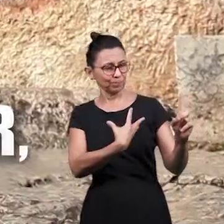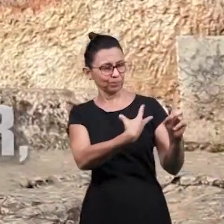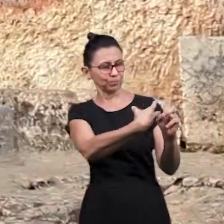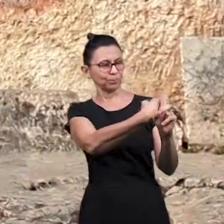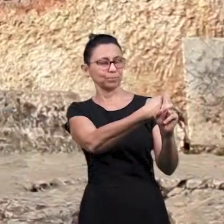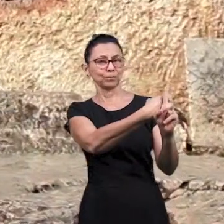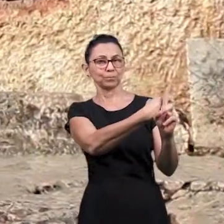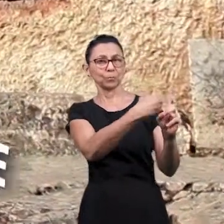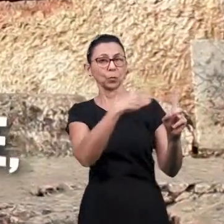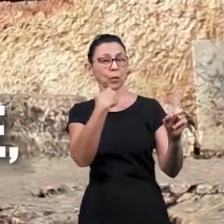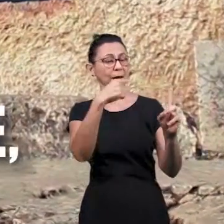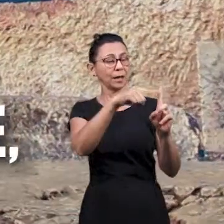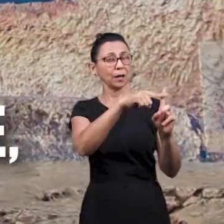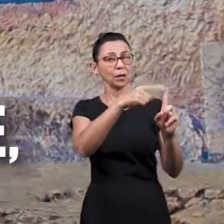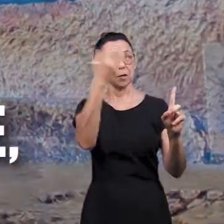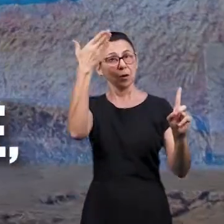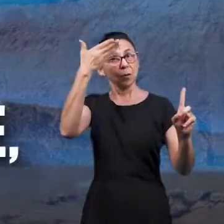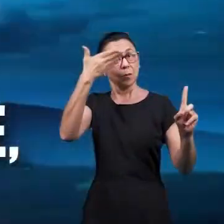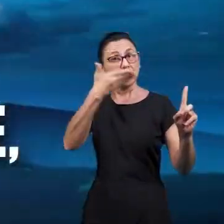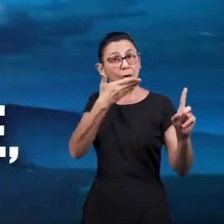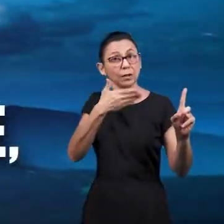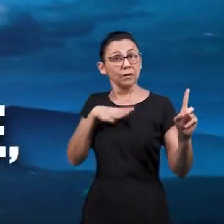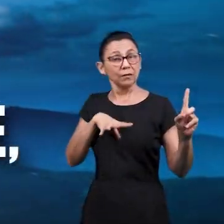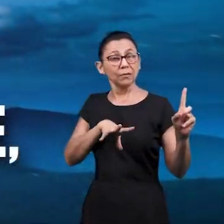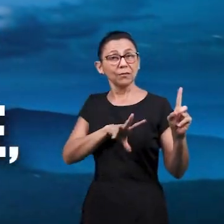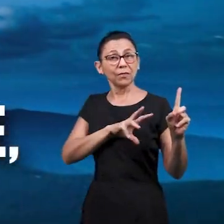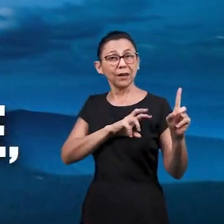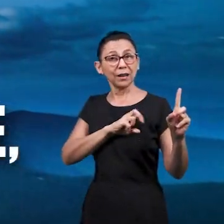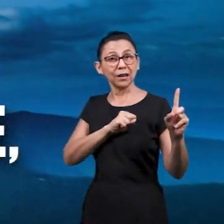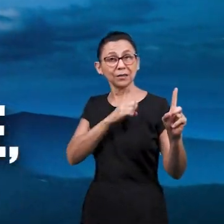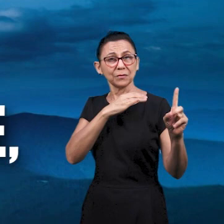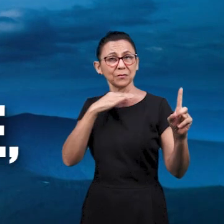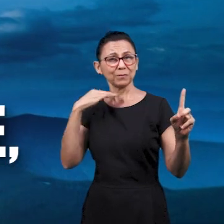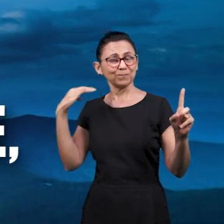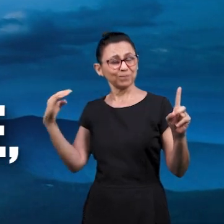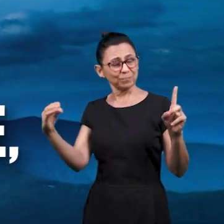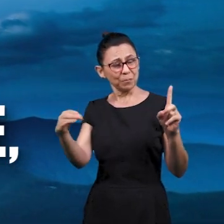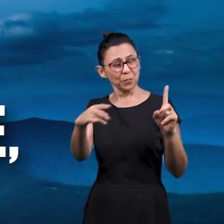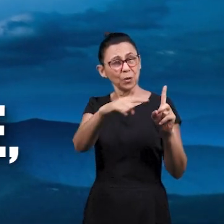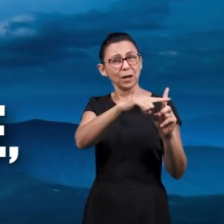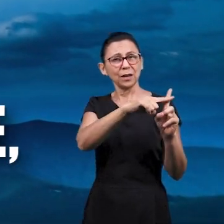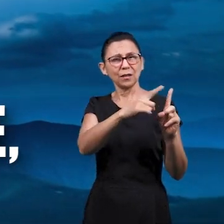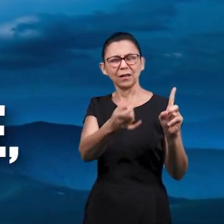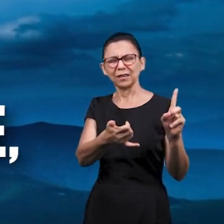И от смерти, печальной судьбы, Ты избавил меня,